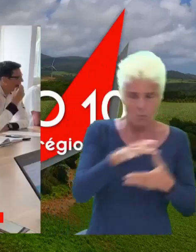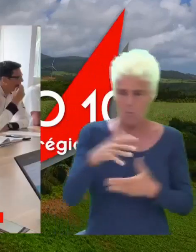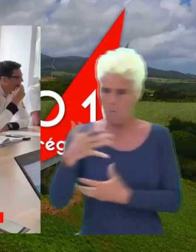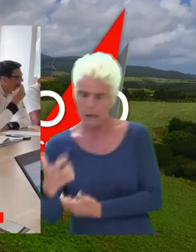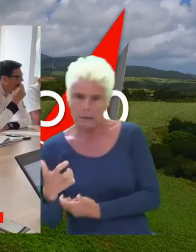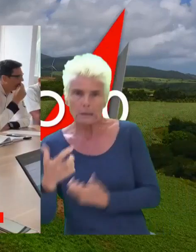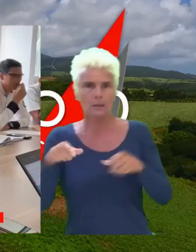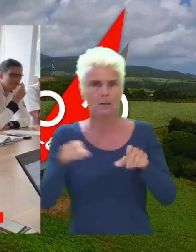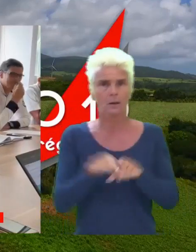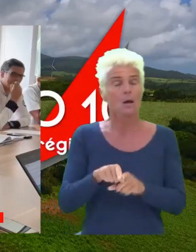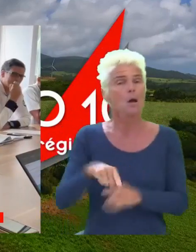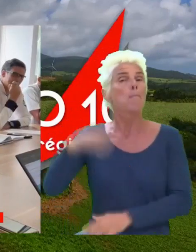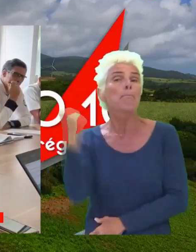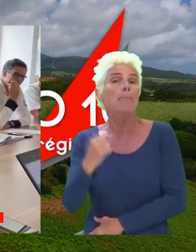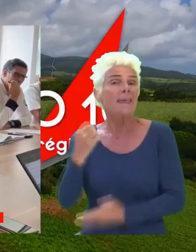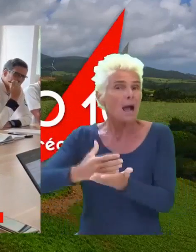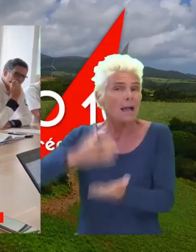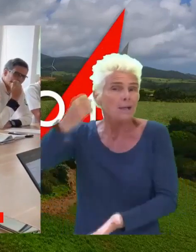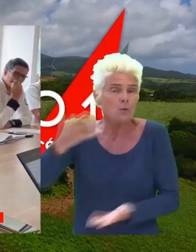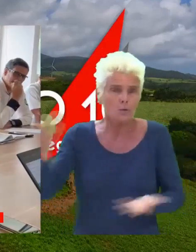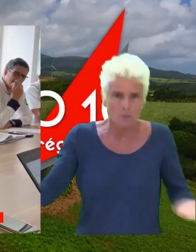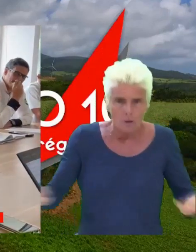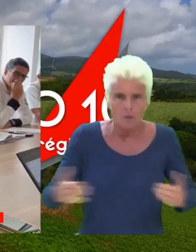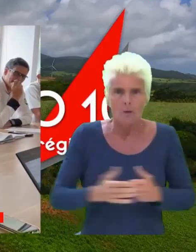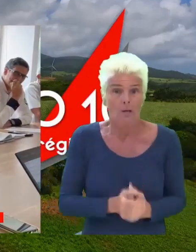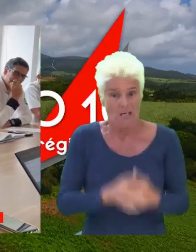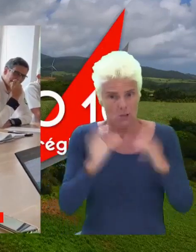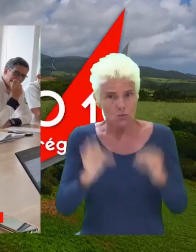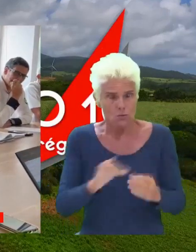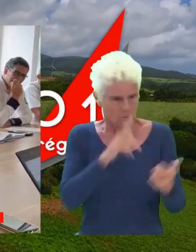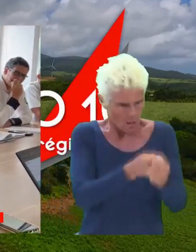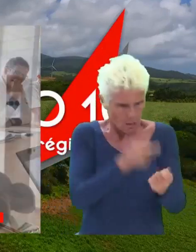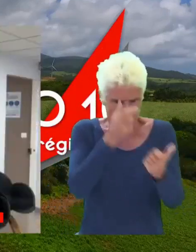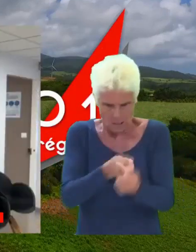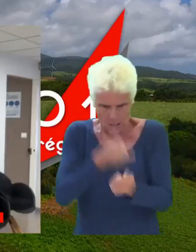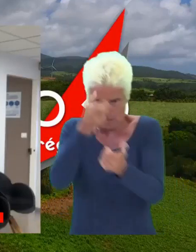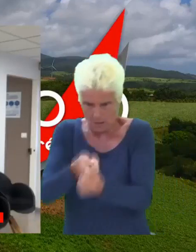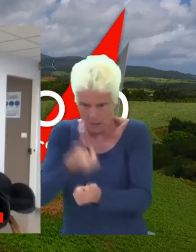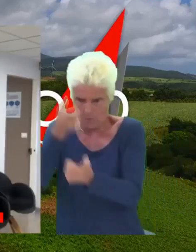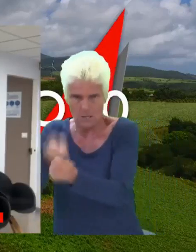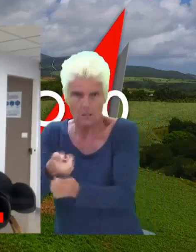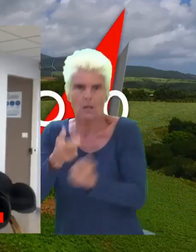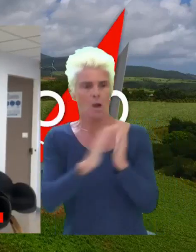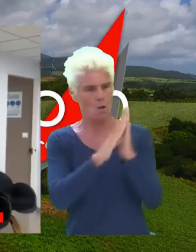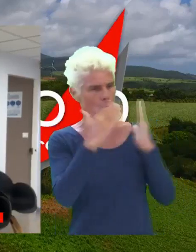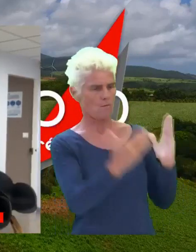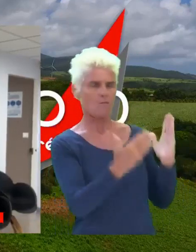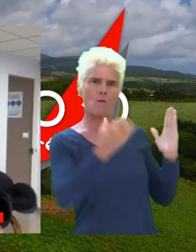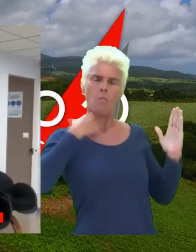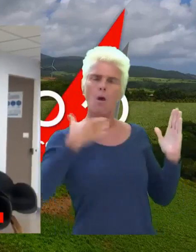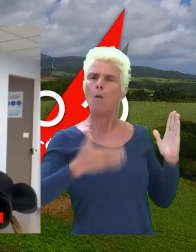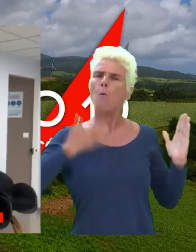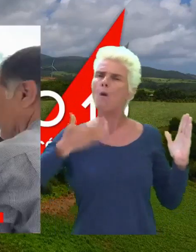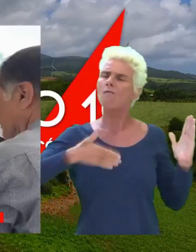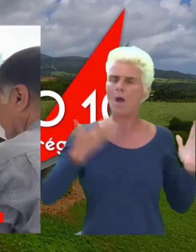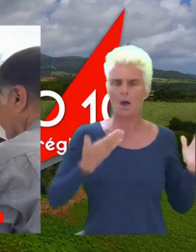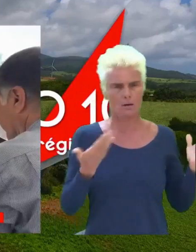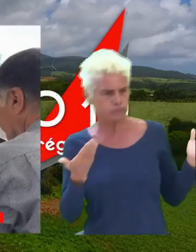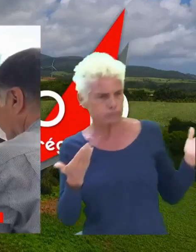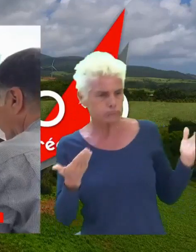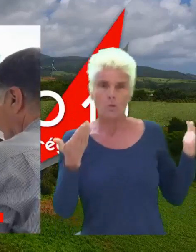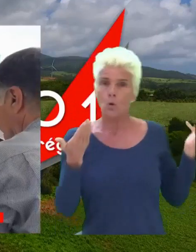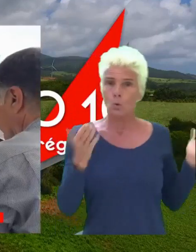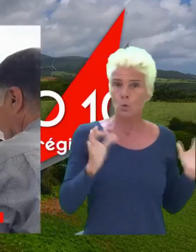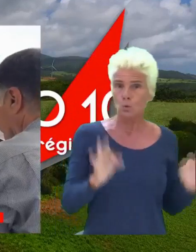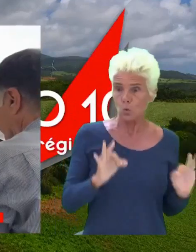je vous prends la Réunion c'est encore autre chose et c'est ça en fait je veux dire l'objectif de de ce livre blanc c'est vraiment de dire que maintenant on a bien sûr